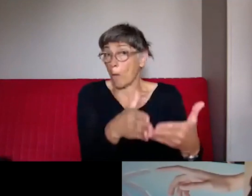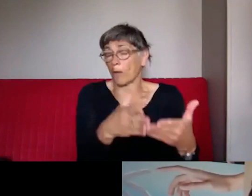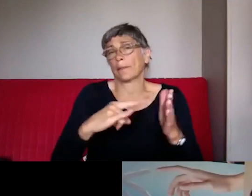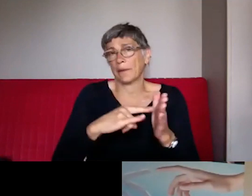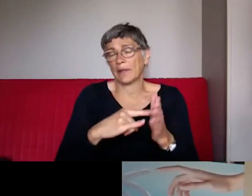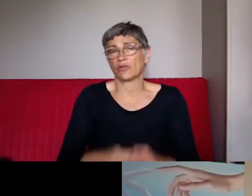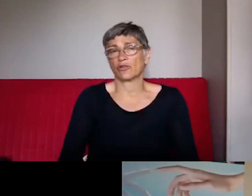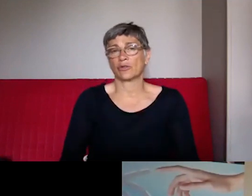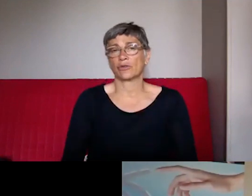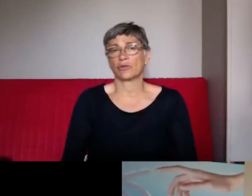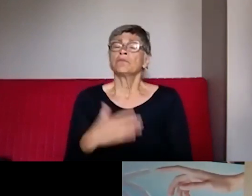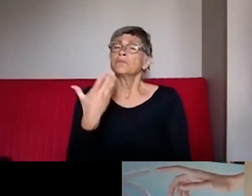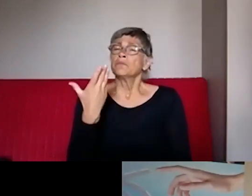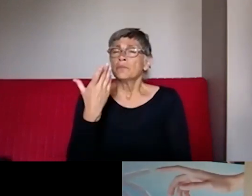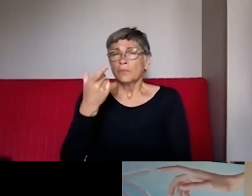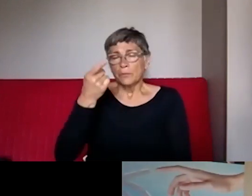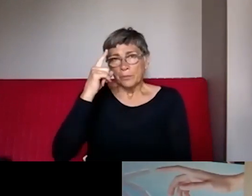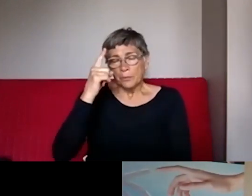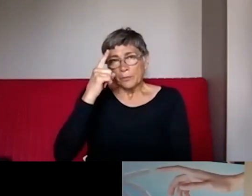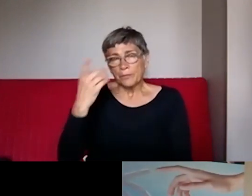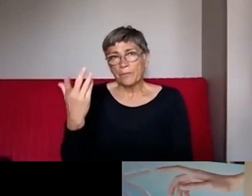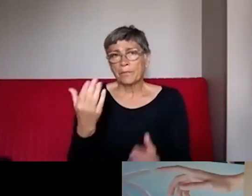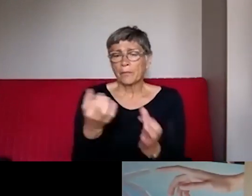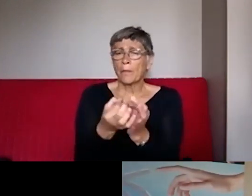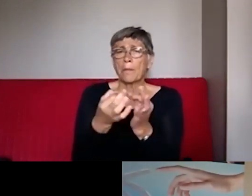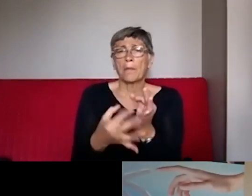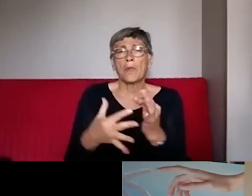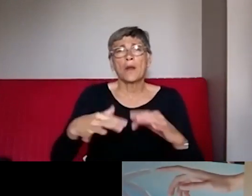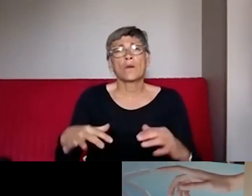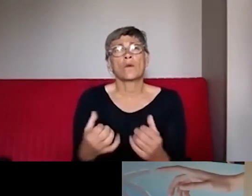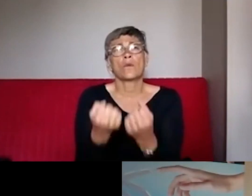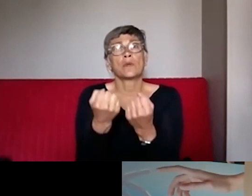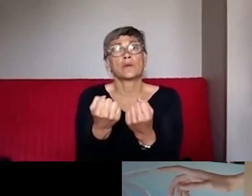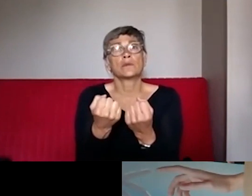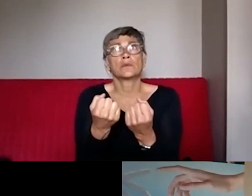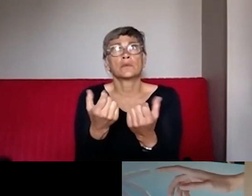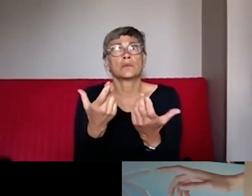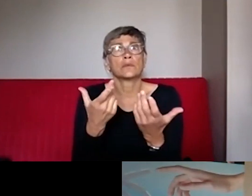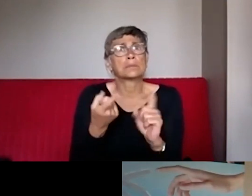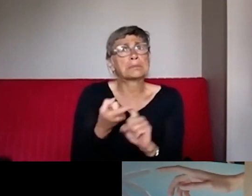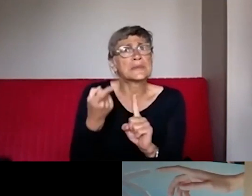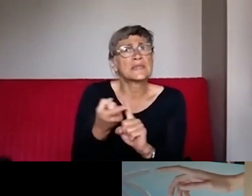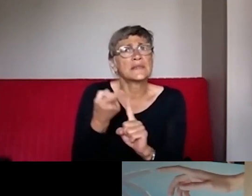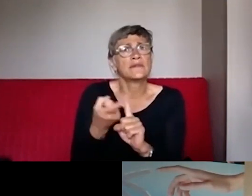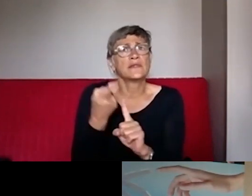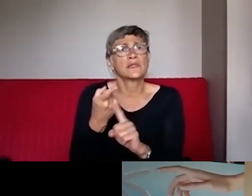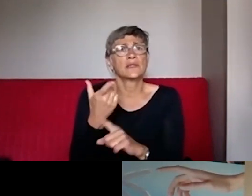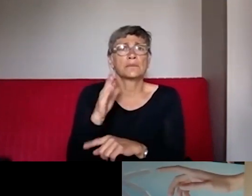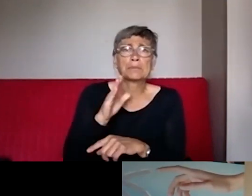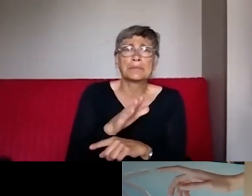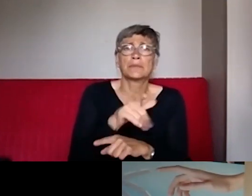en fait, quel intérêt peut avoir le bilan de compétences, justement, spécifiquement,